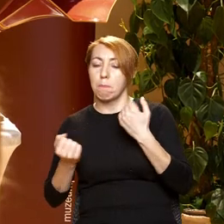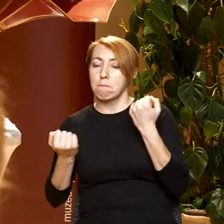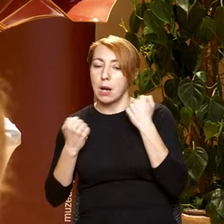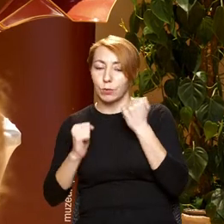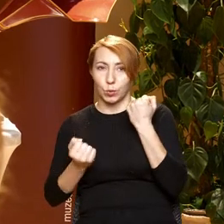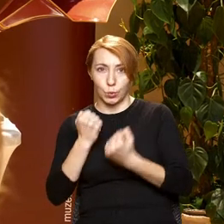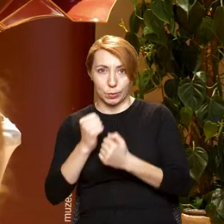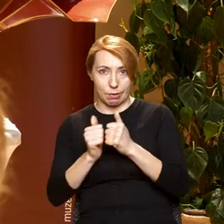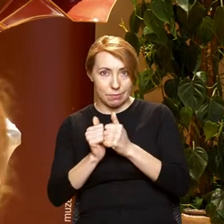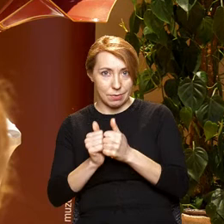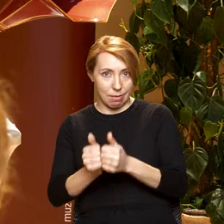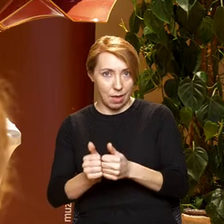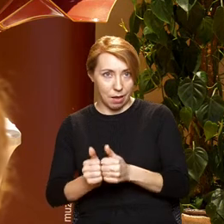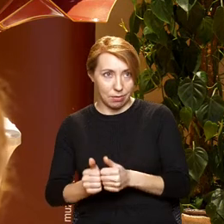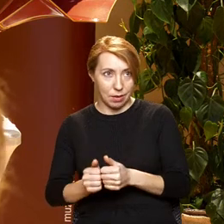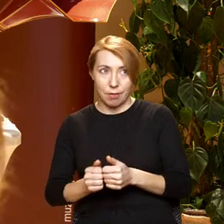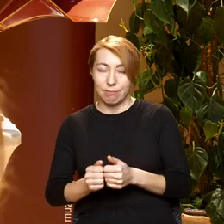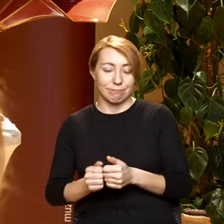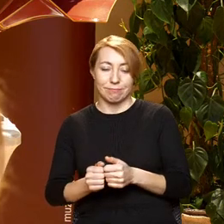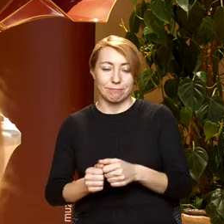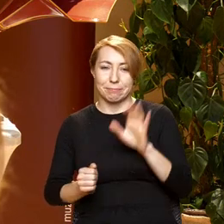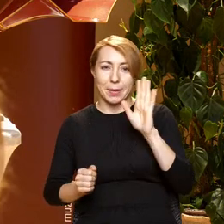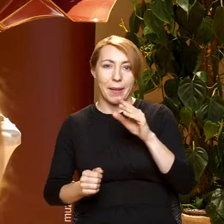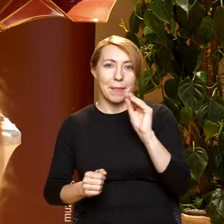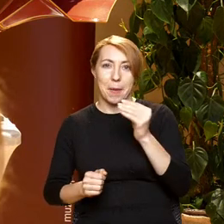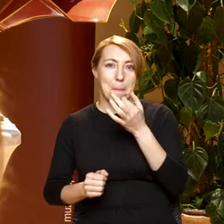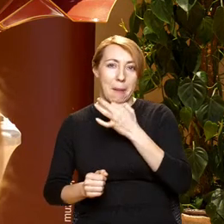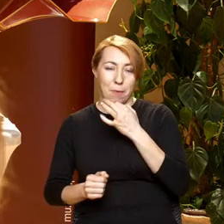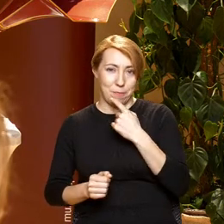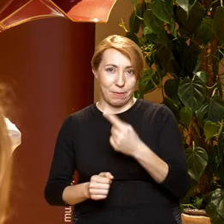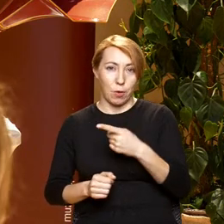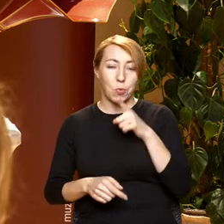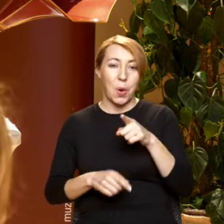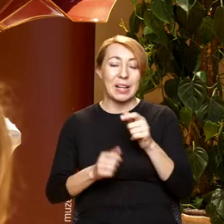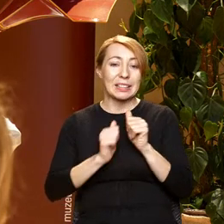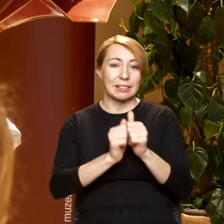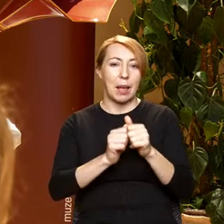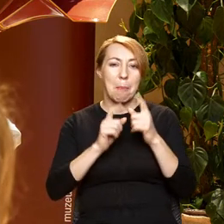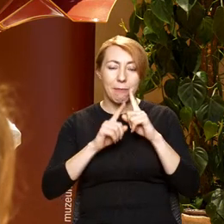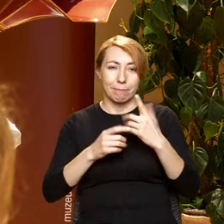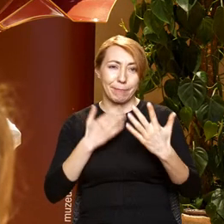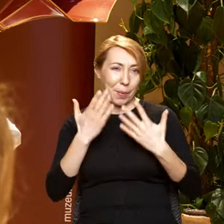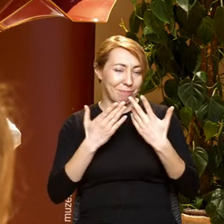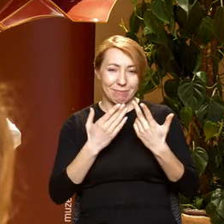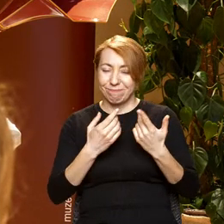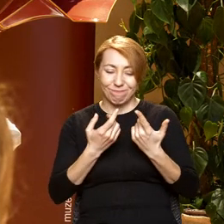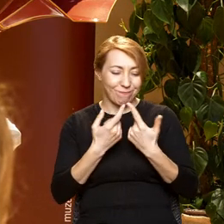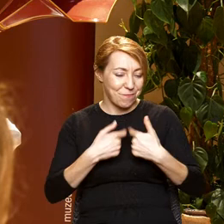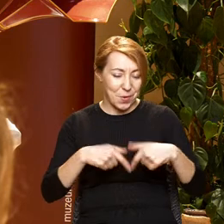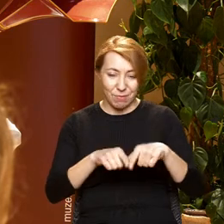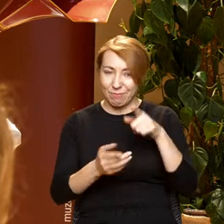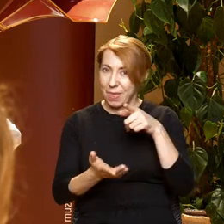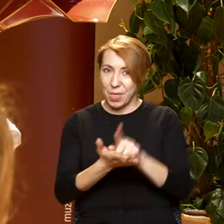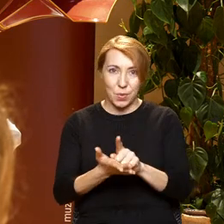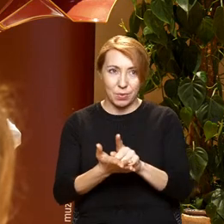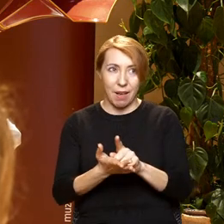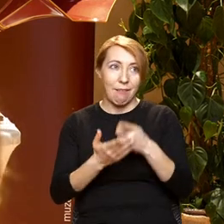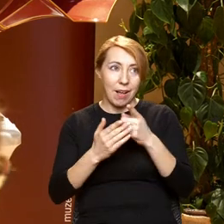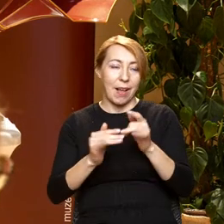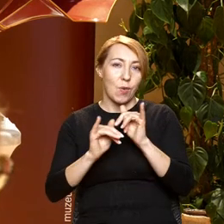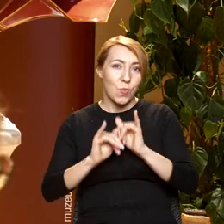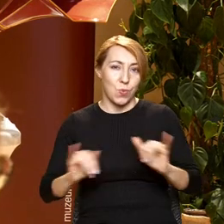zadanie, to mało powiedziane. To zadanie wydawało się być niewykonalnym, natomiast na szczęście